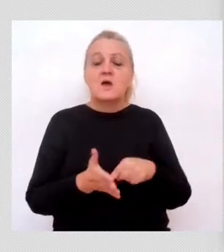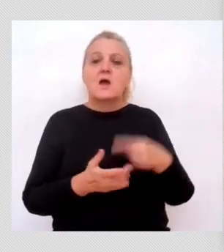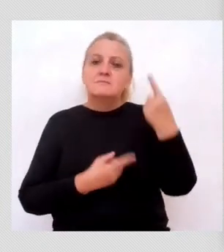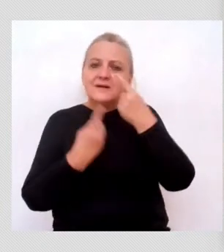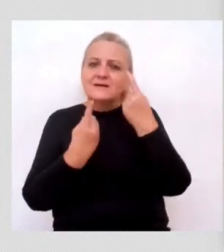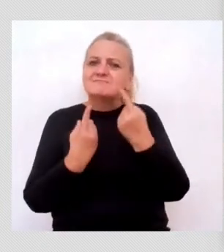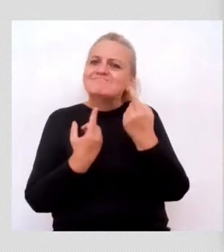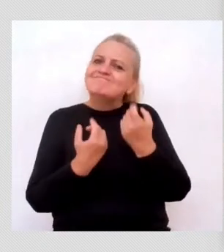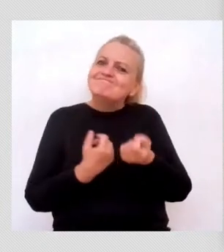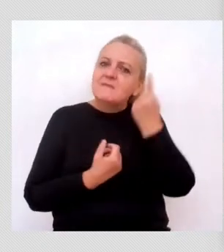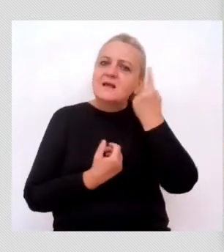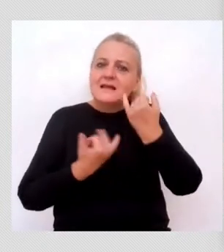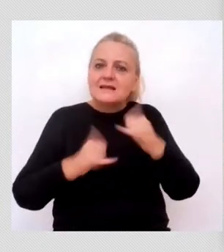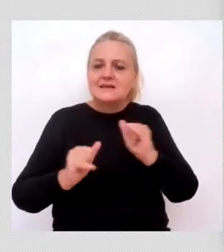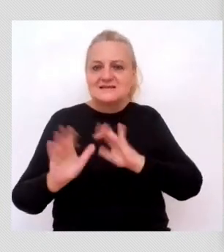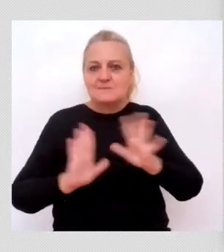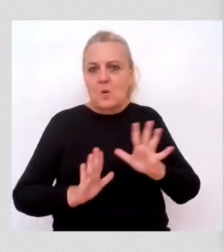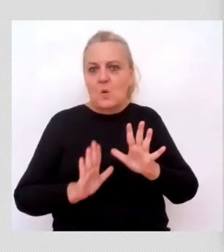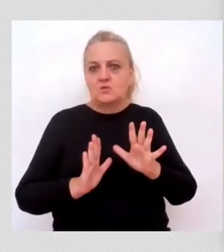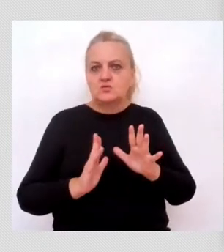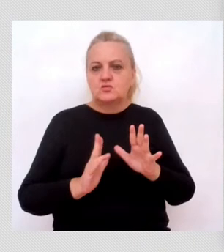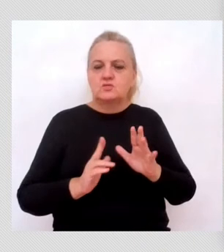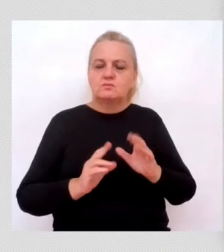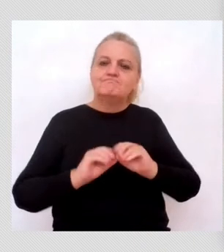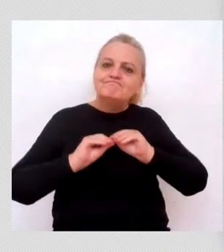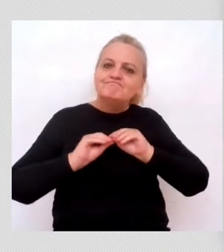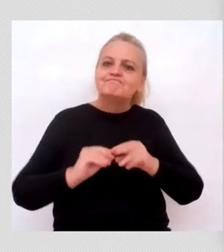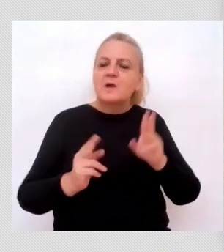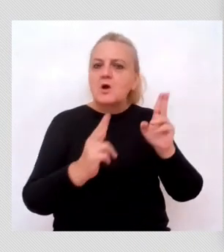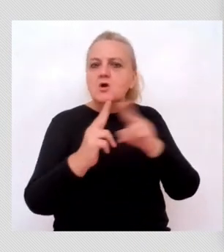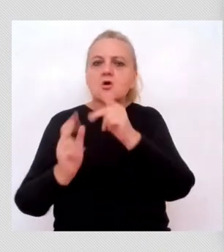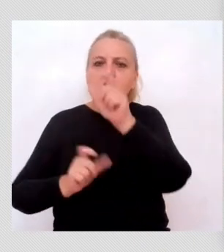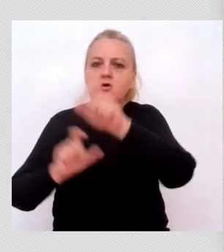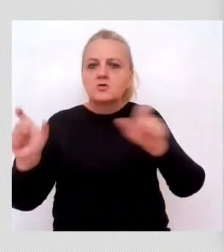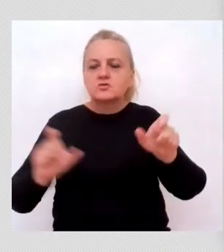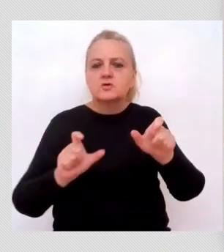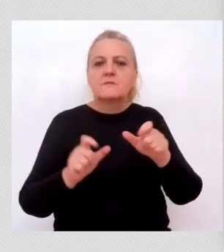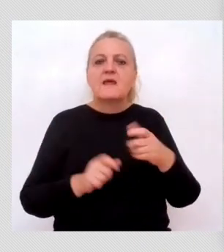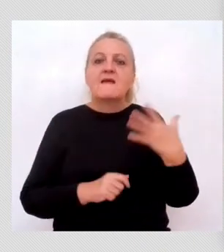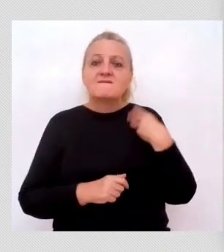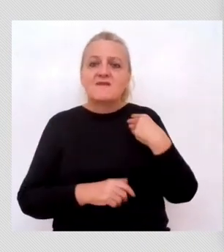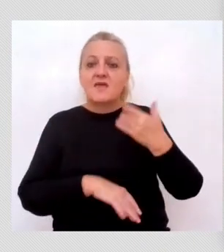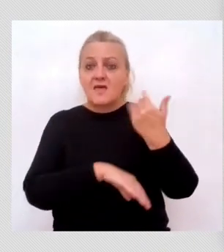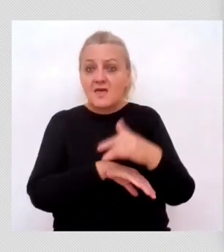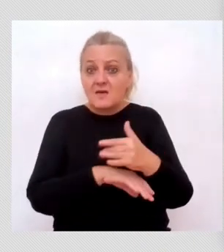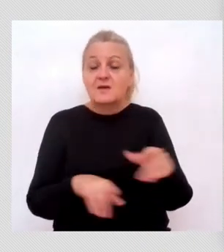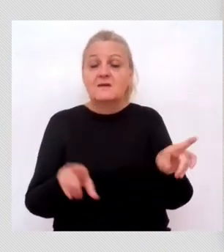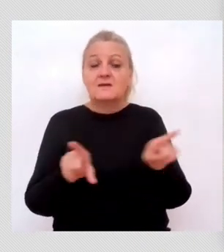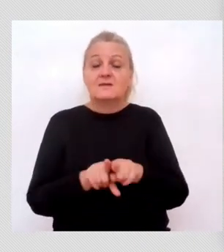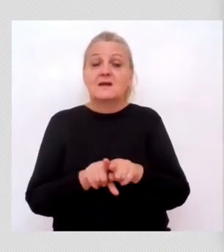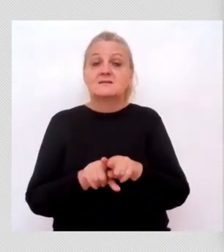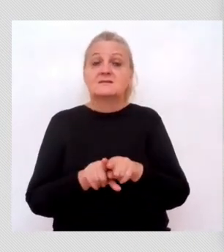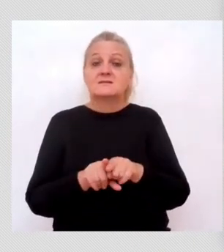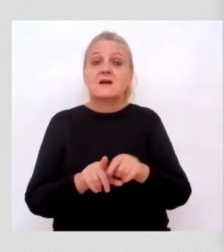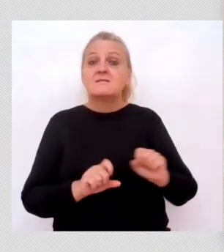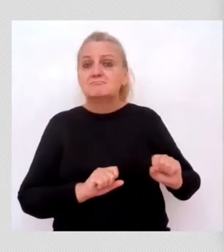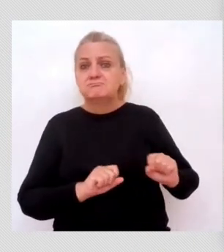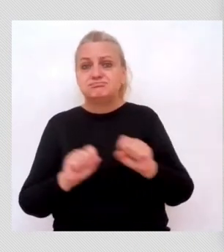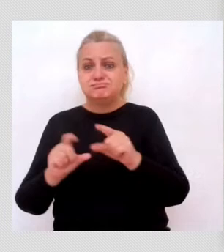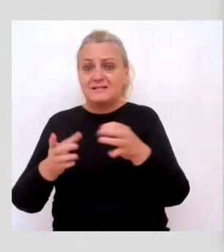jaki sposób dotrzeć do osób, które w dużej mierze będą w wieku emerytalnym, zaczną być ze względu na inflację